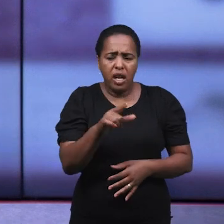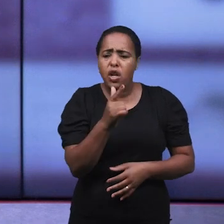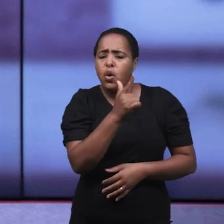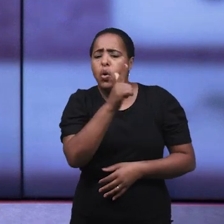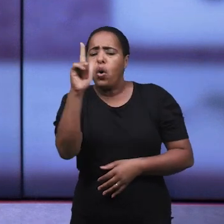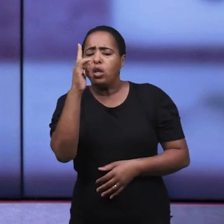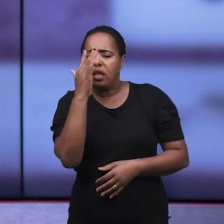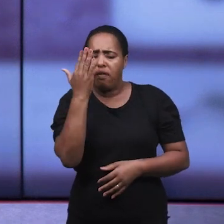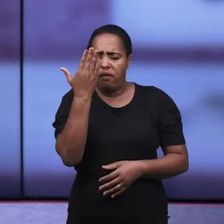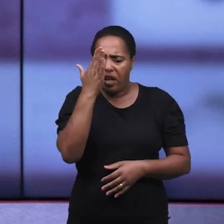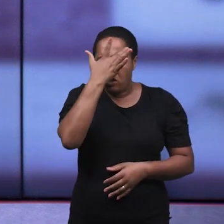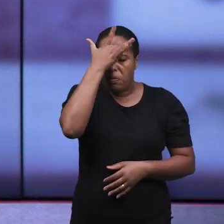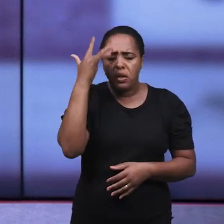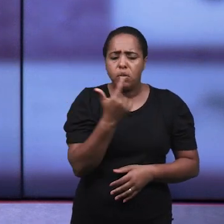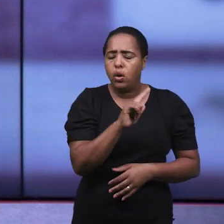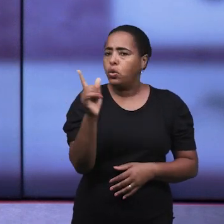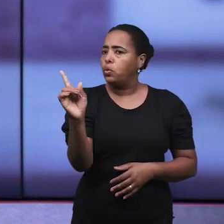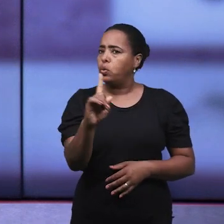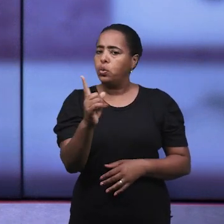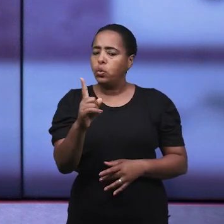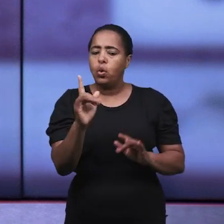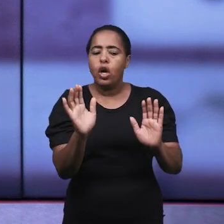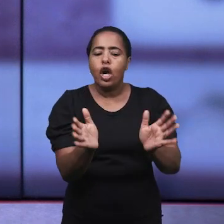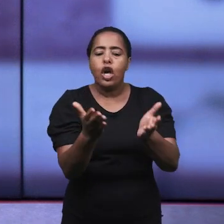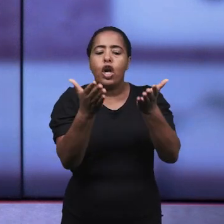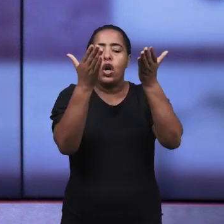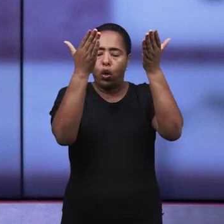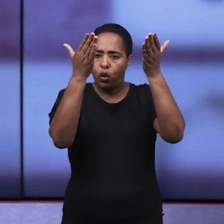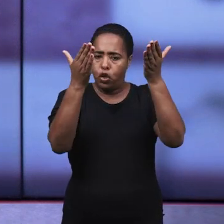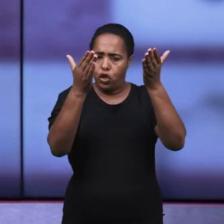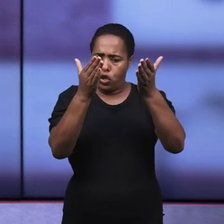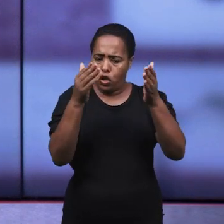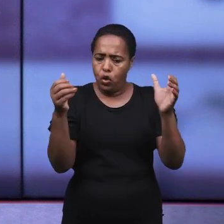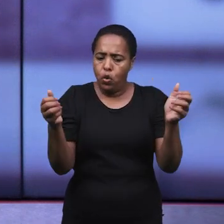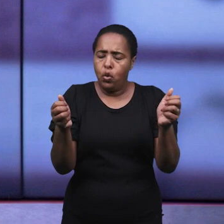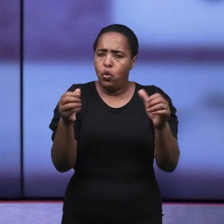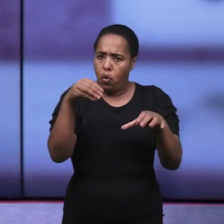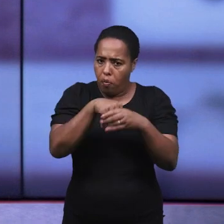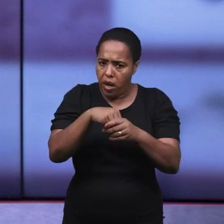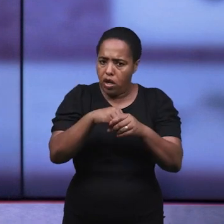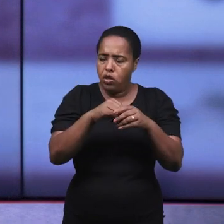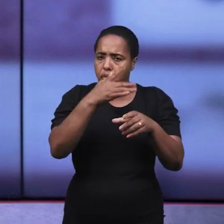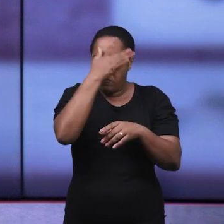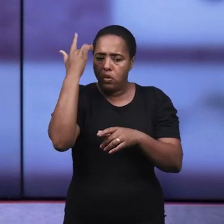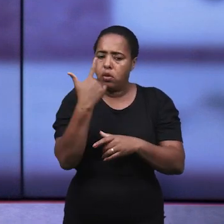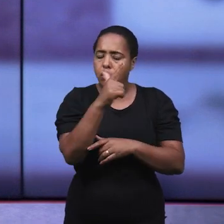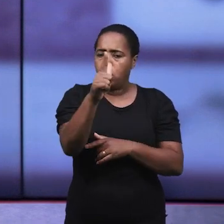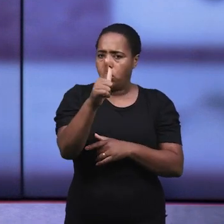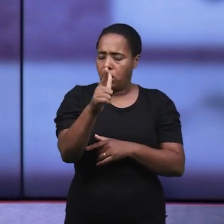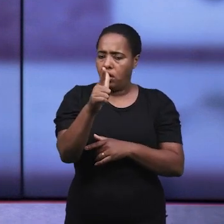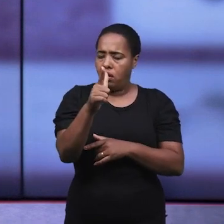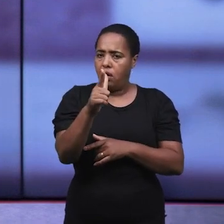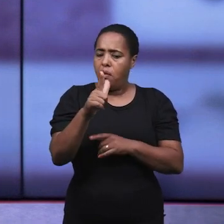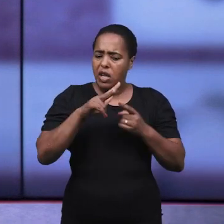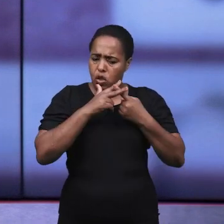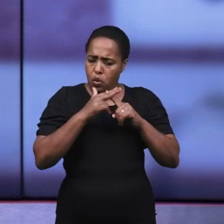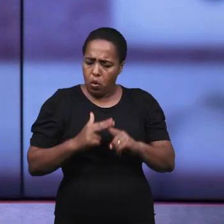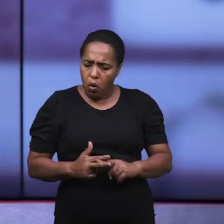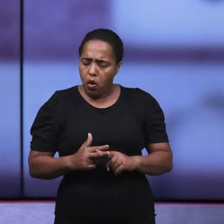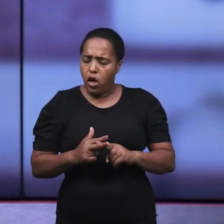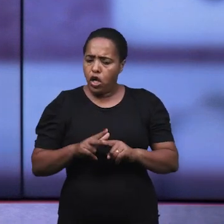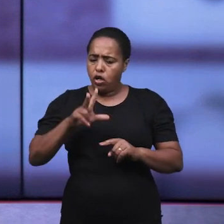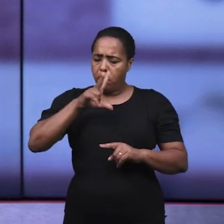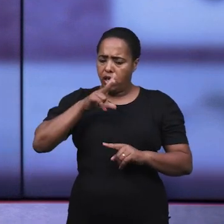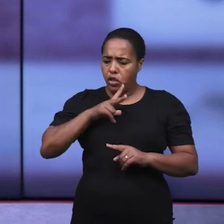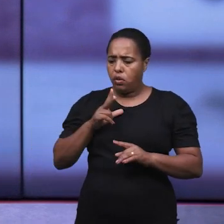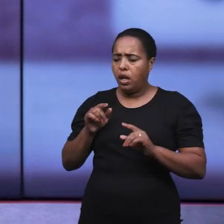attention de l'enfant devant les gens. Élogier publiquement, mais corriger en privé. Ainsi, quand vous allez corriger